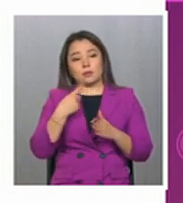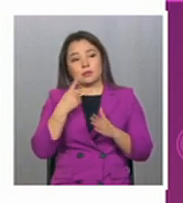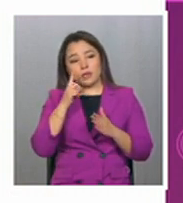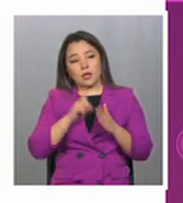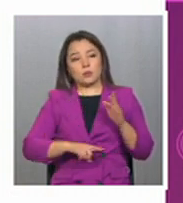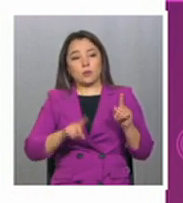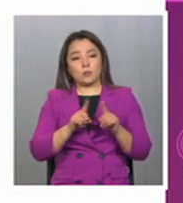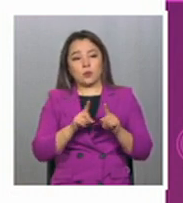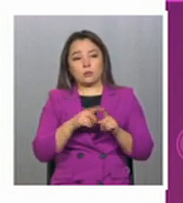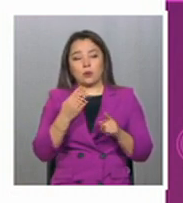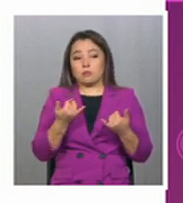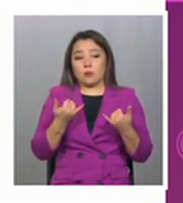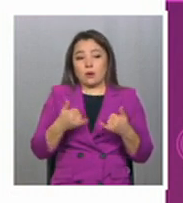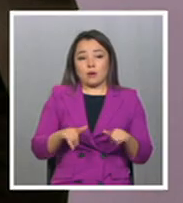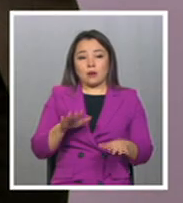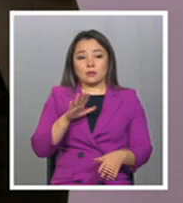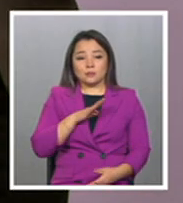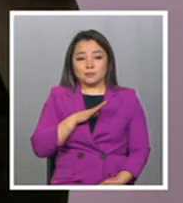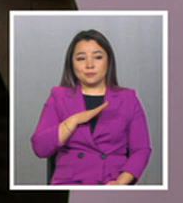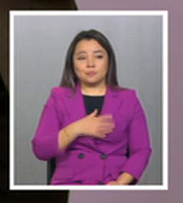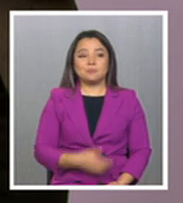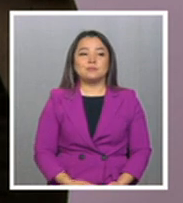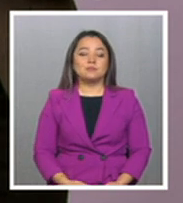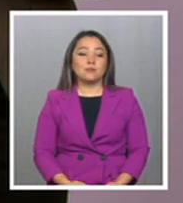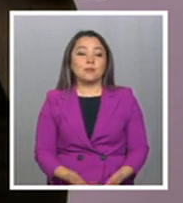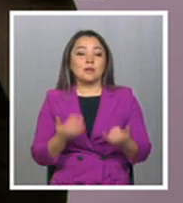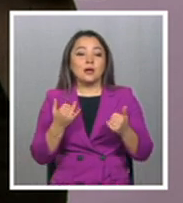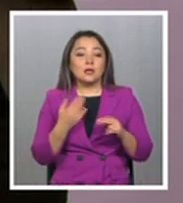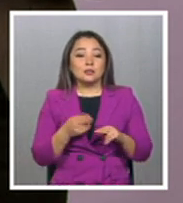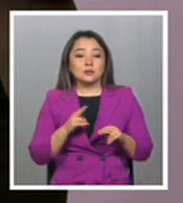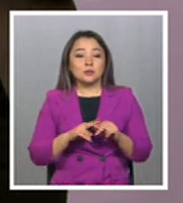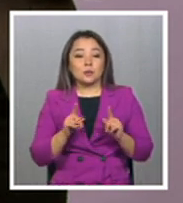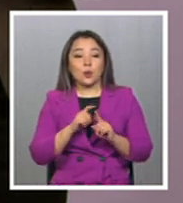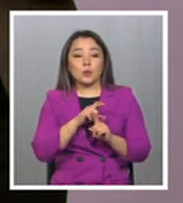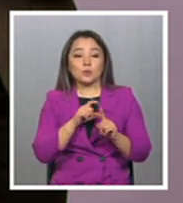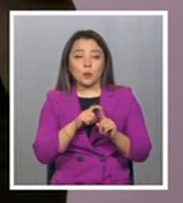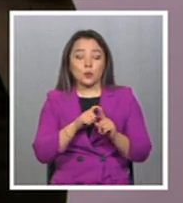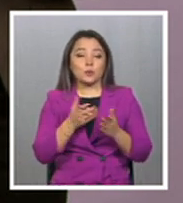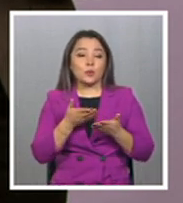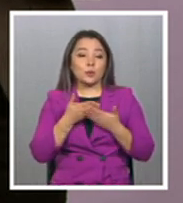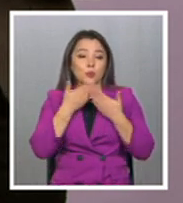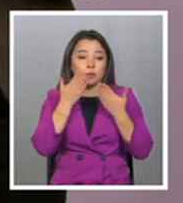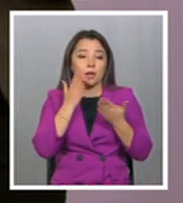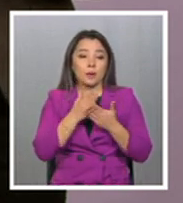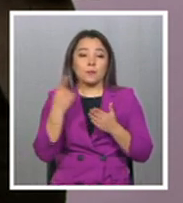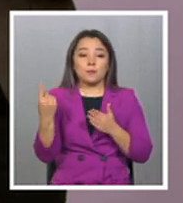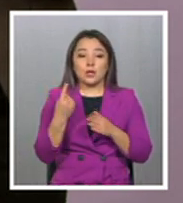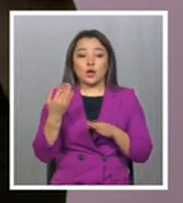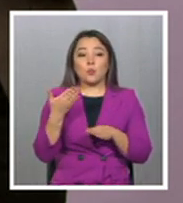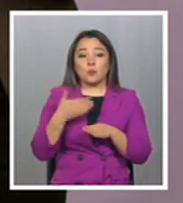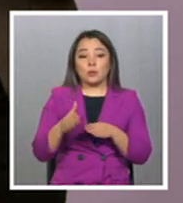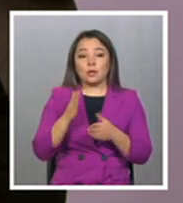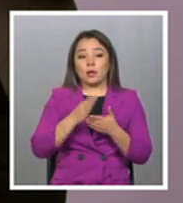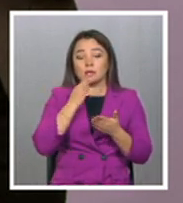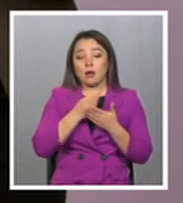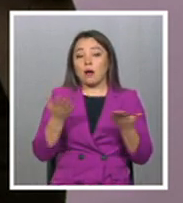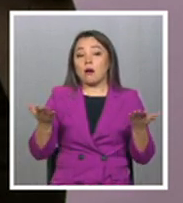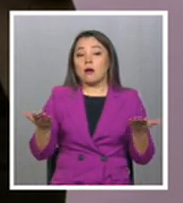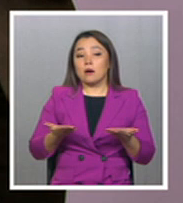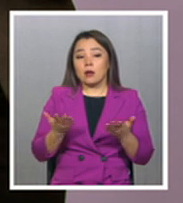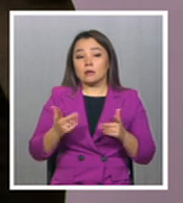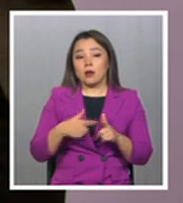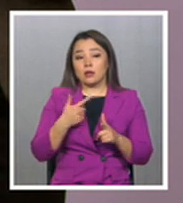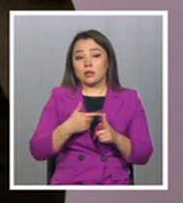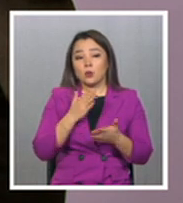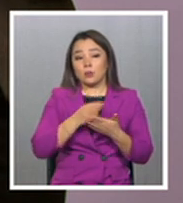тұрғанына таң қалдым. Ал балалар, мәтінді оқып болсақ, мәтіннің бірінші бөлігіне қандай атау қояр